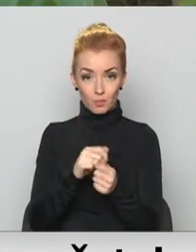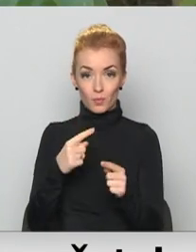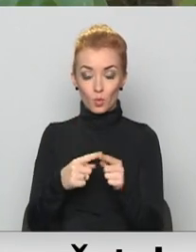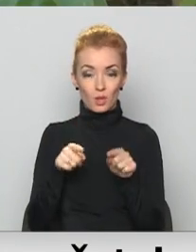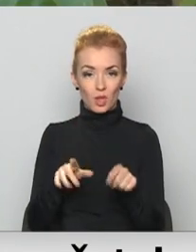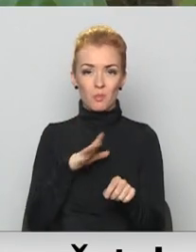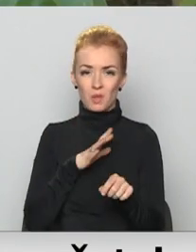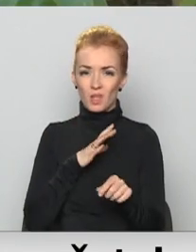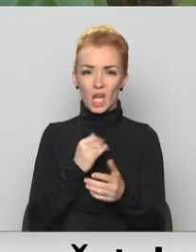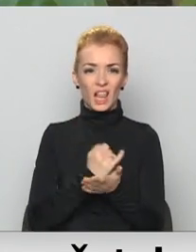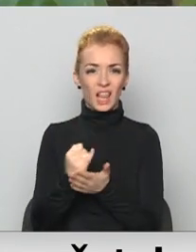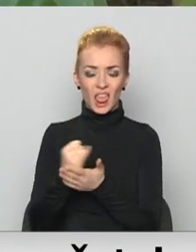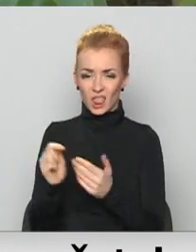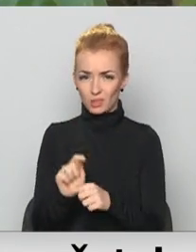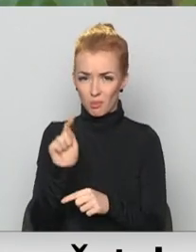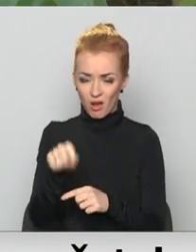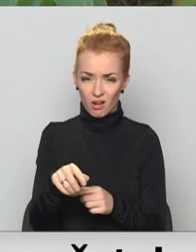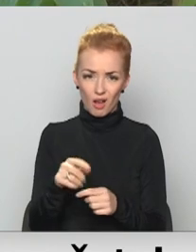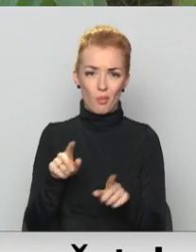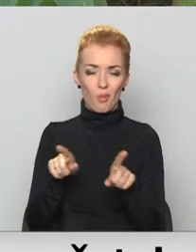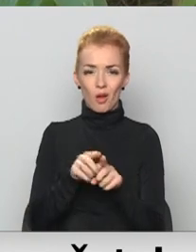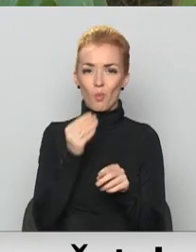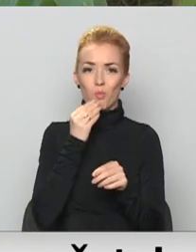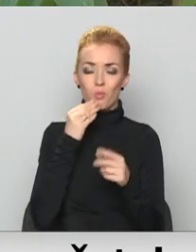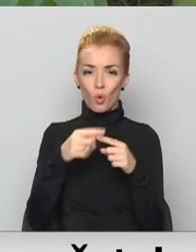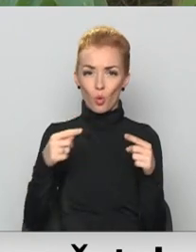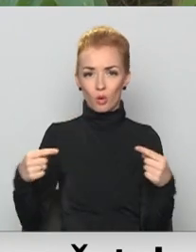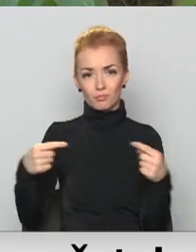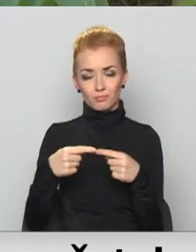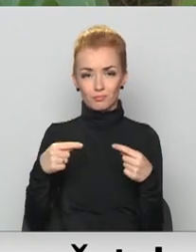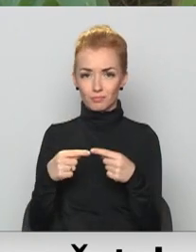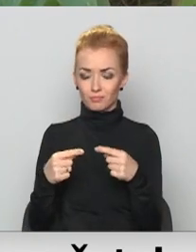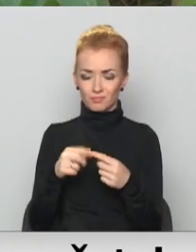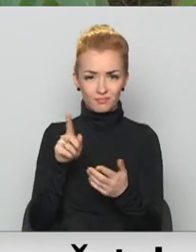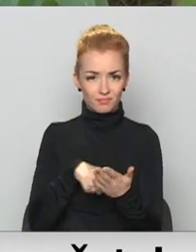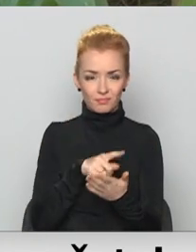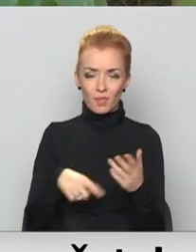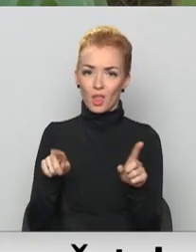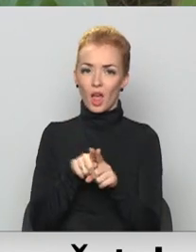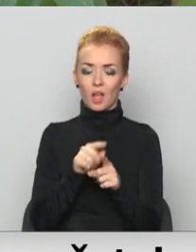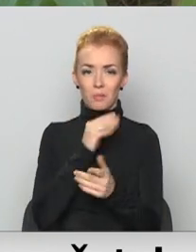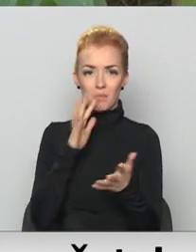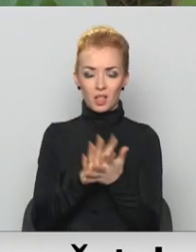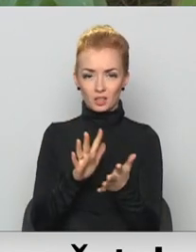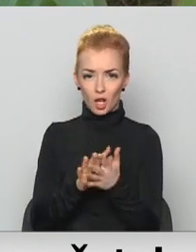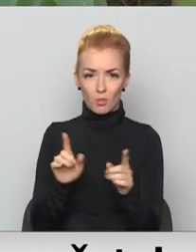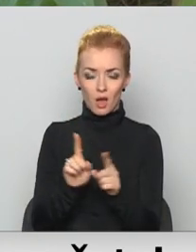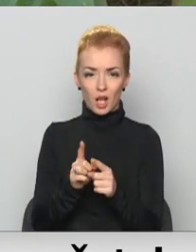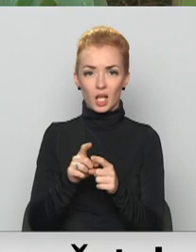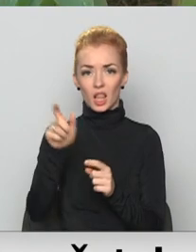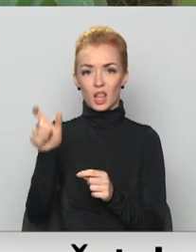bija gan higiēnas pārkāpumi, gan produktu sadarības jautājums, šķērspiesārņojums, personāla